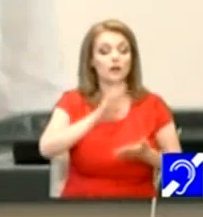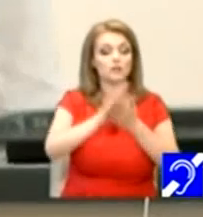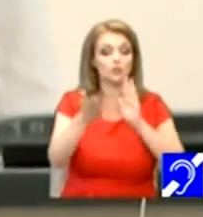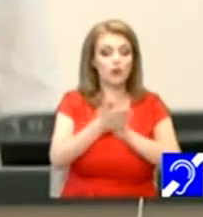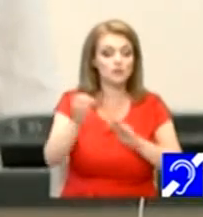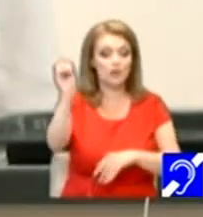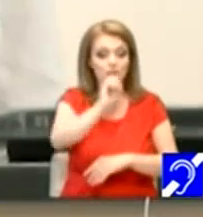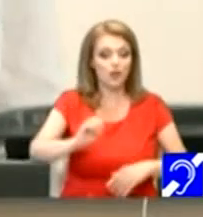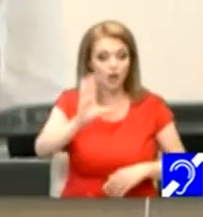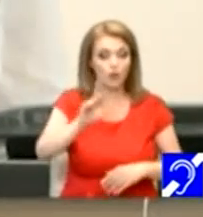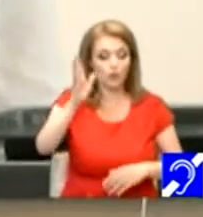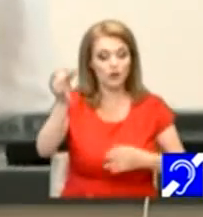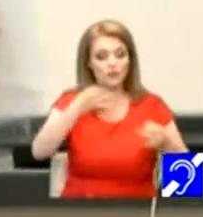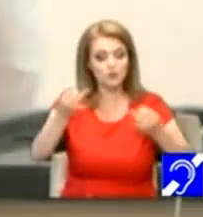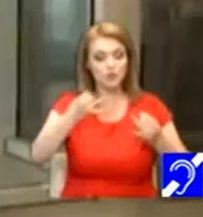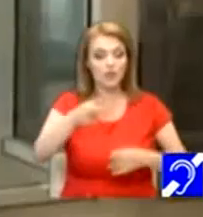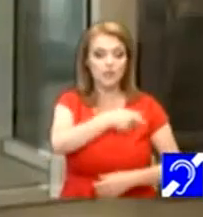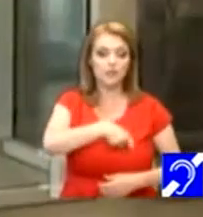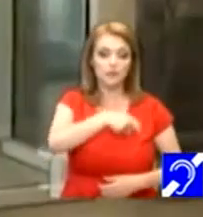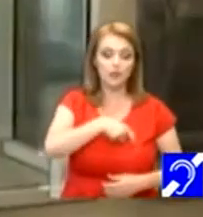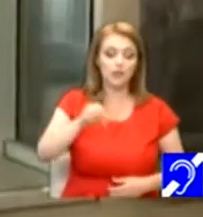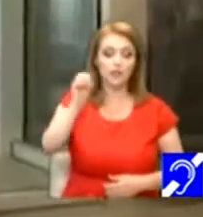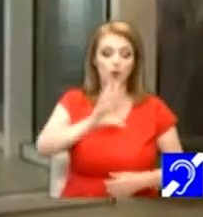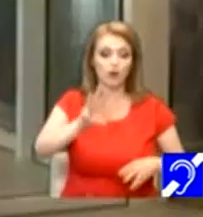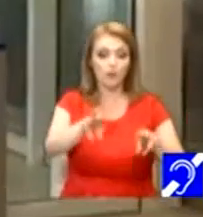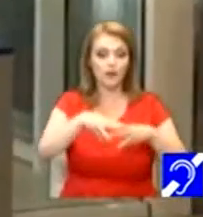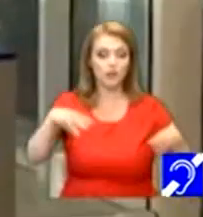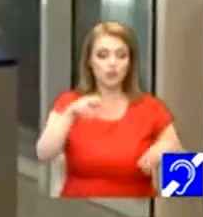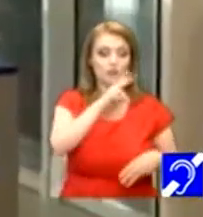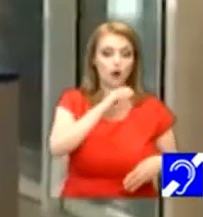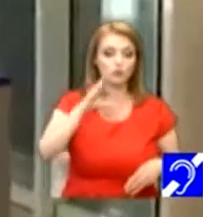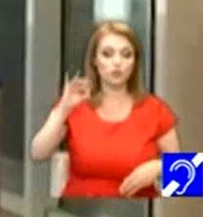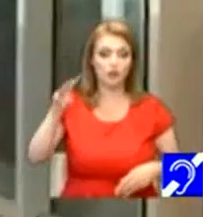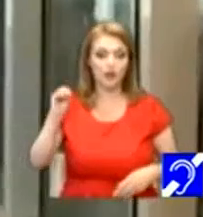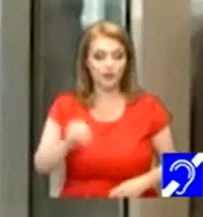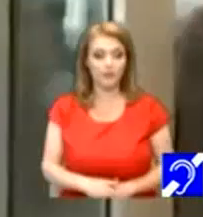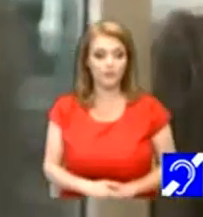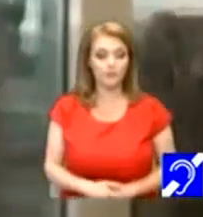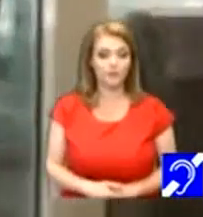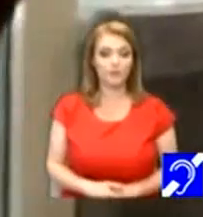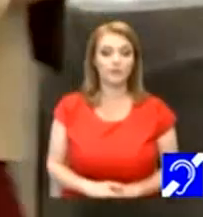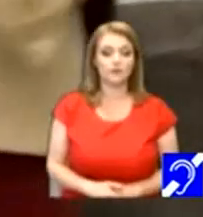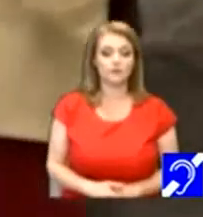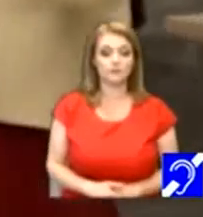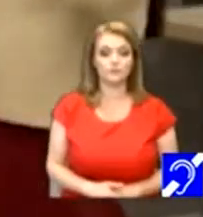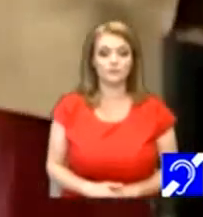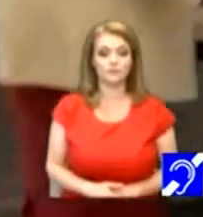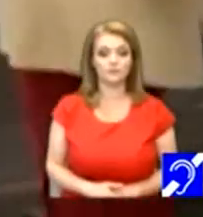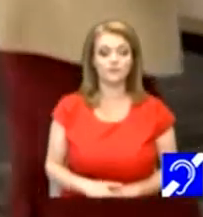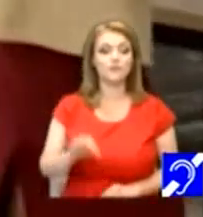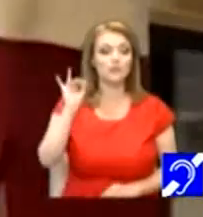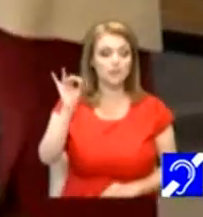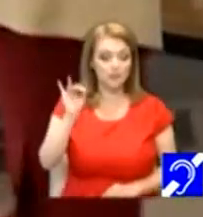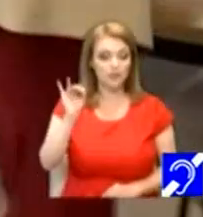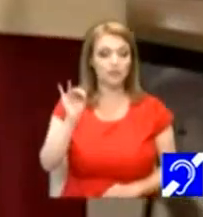vom vorbi cu deputatul europarlamentarul Dragoș Tudorache, raportorul Parlamentului European pentru Republica Moldova,